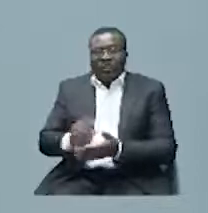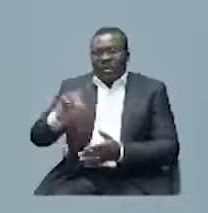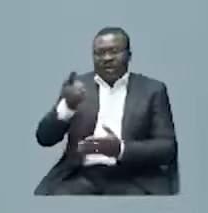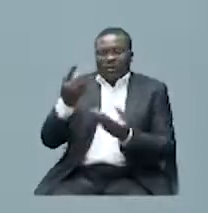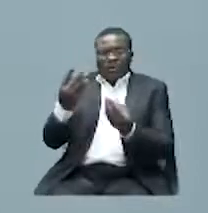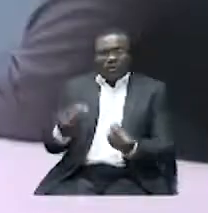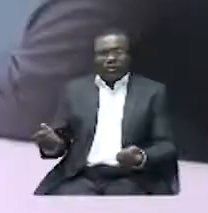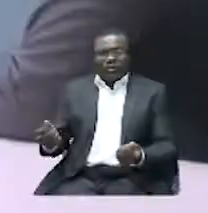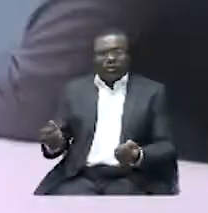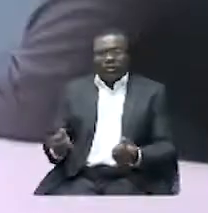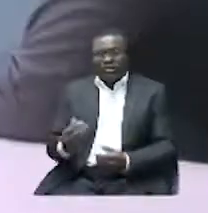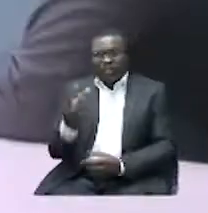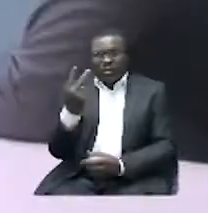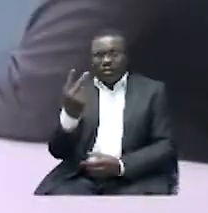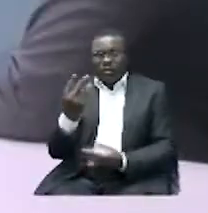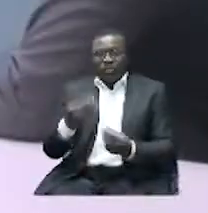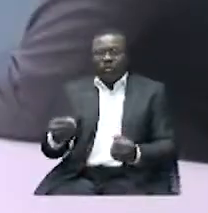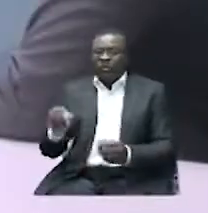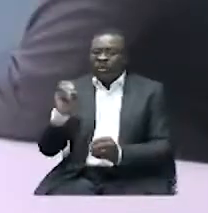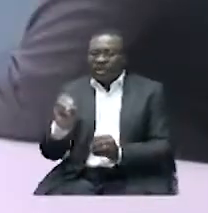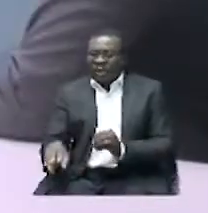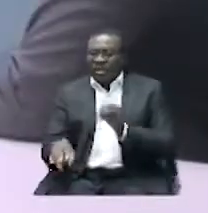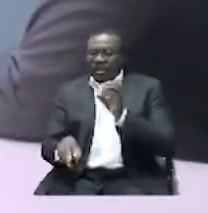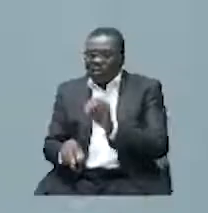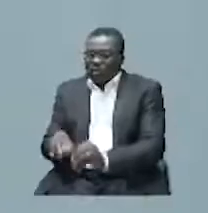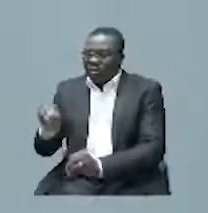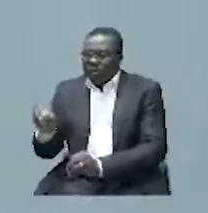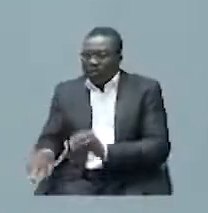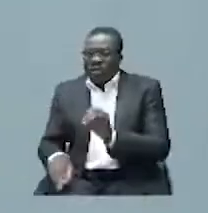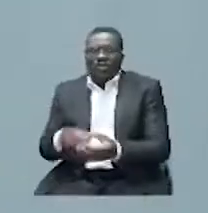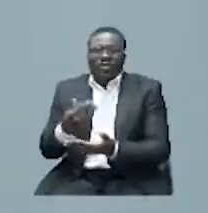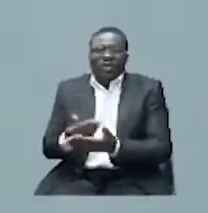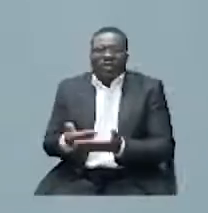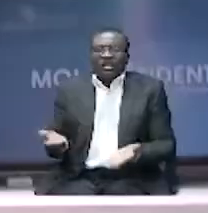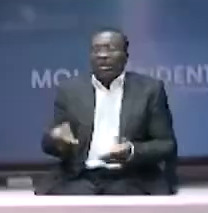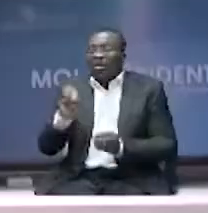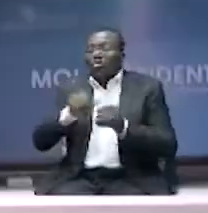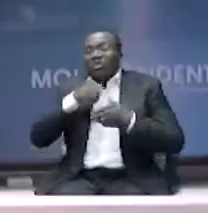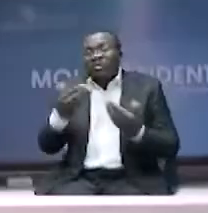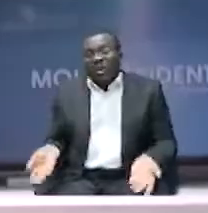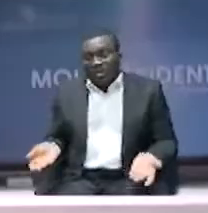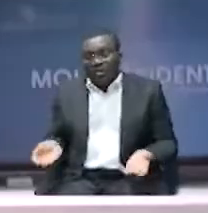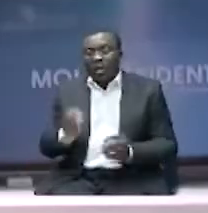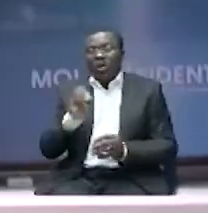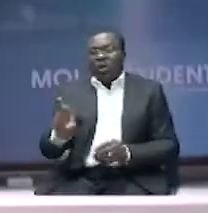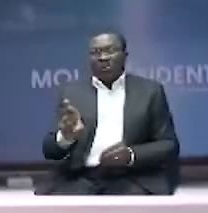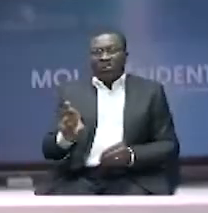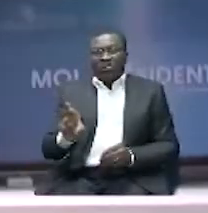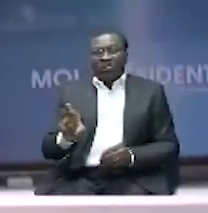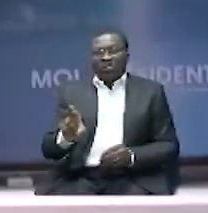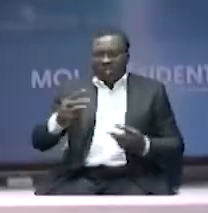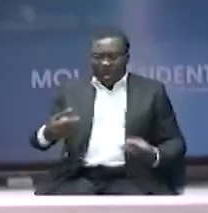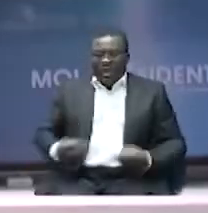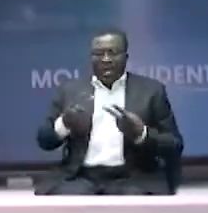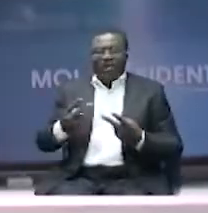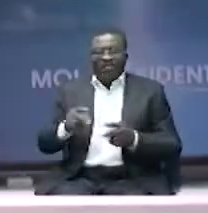solution, les deux solutions, c'est la cotisation des membres, et voilà, qui n'ont pas les moyens, nous ne cotisons pas assez pour nos partis politiques. Or, la vie